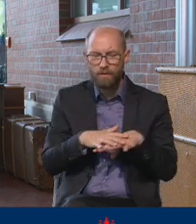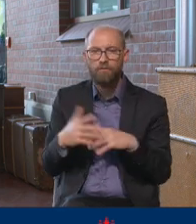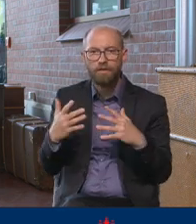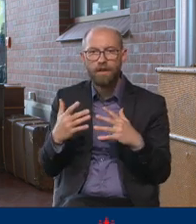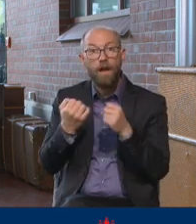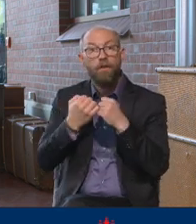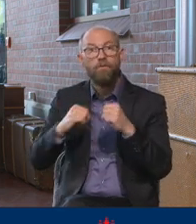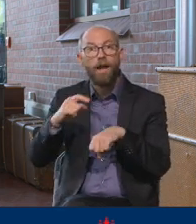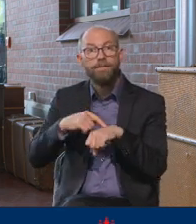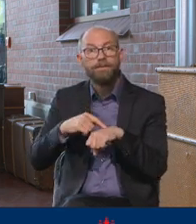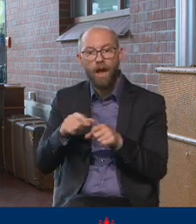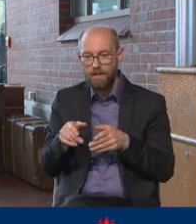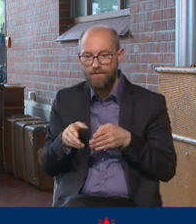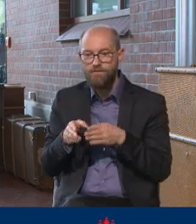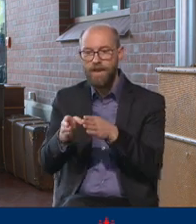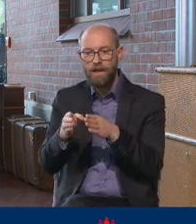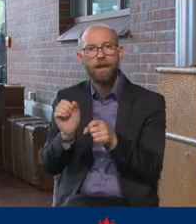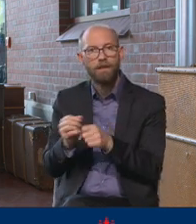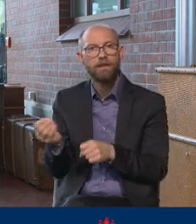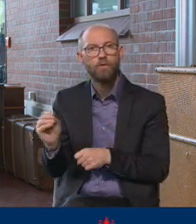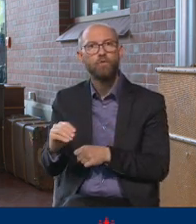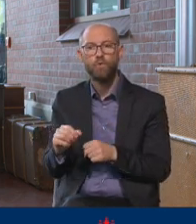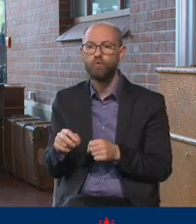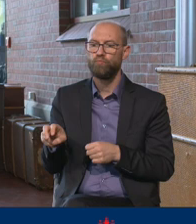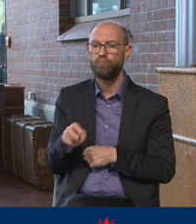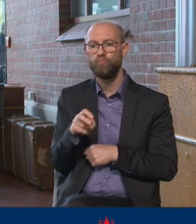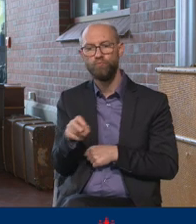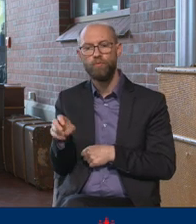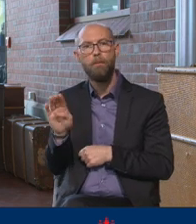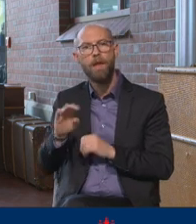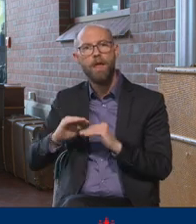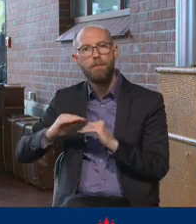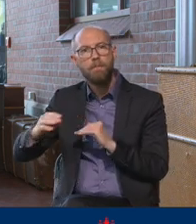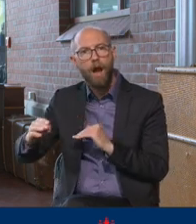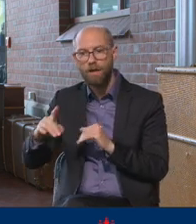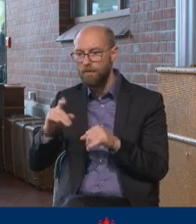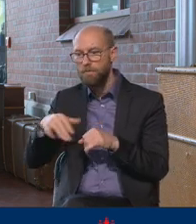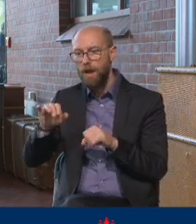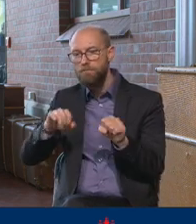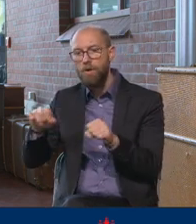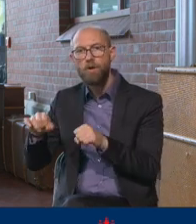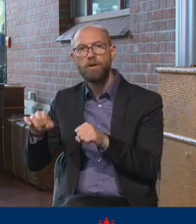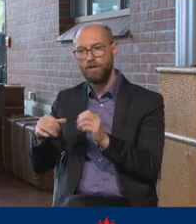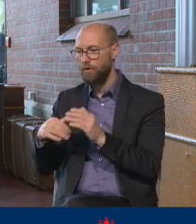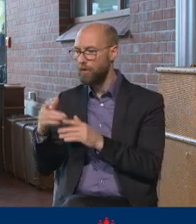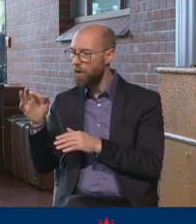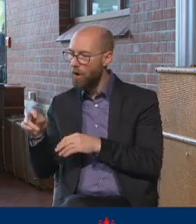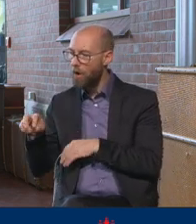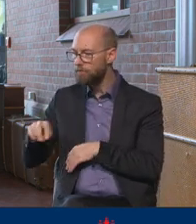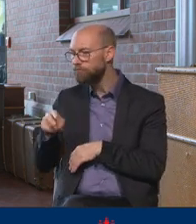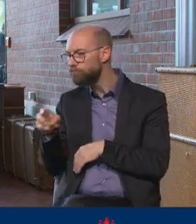freizeit wege die noch zusätzlich hinzu kommen können besonders im bereich des bildes gibt es die möglichkeiten neue orte zu